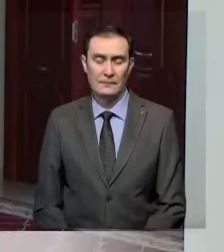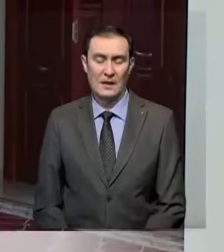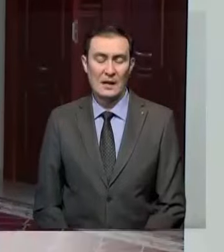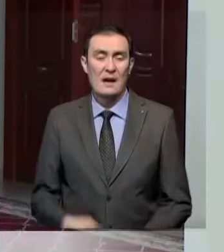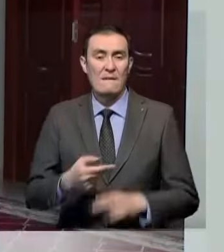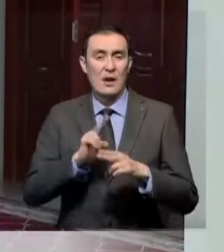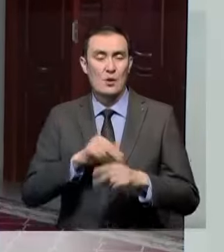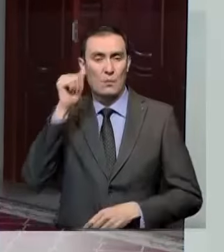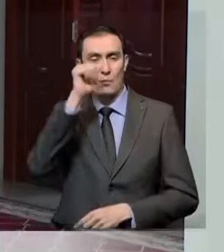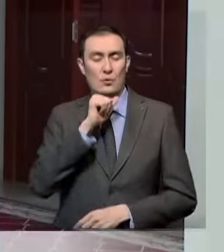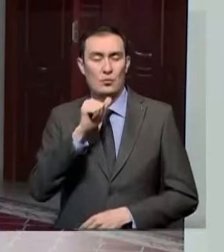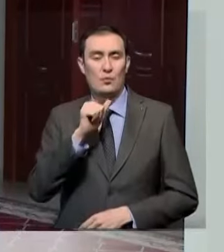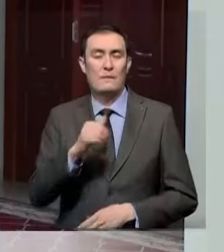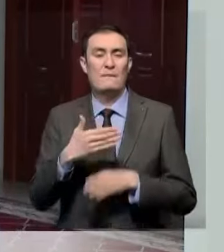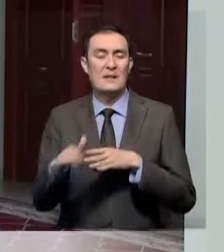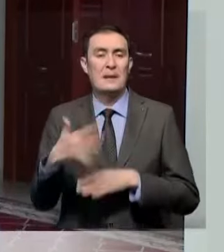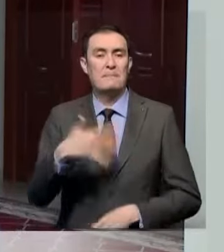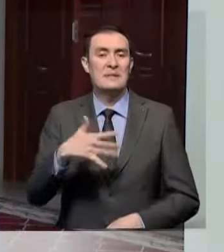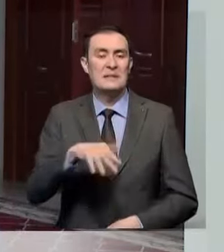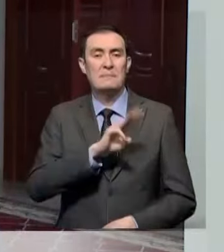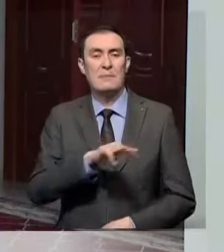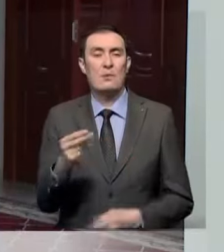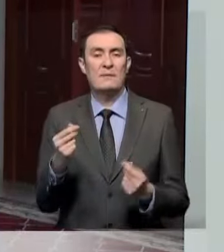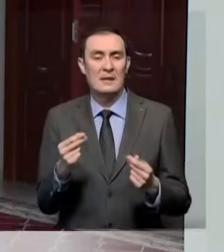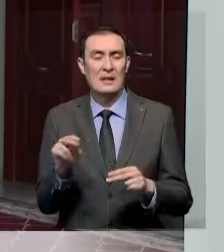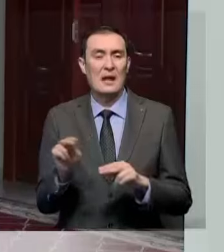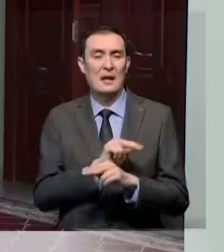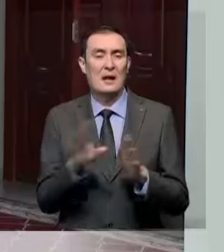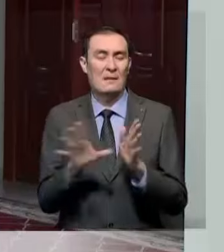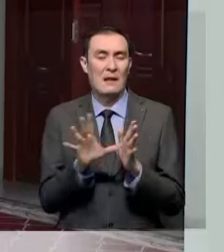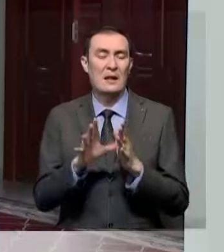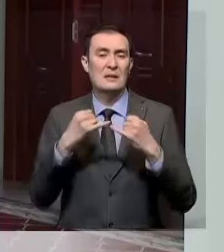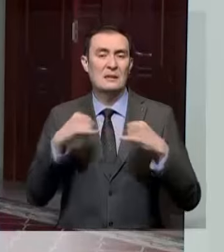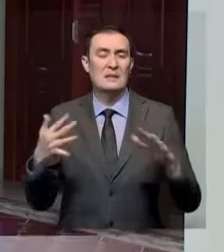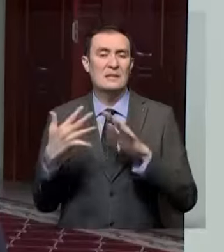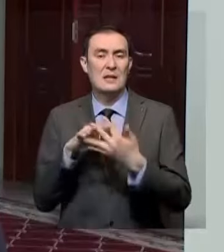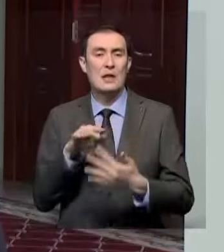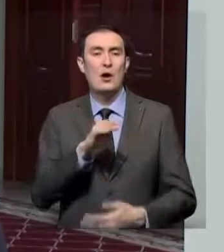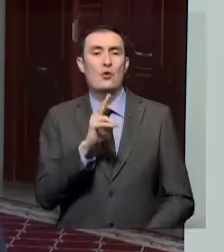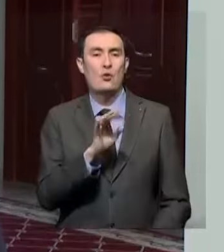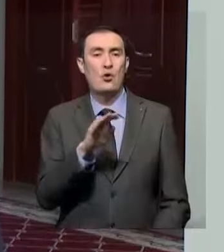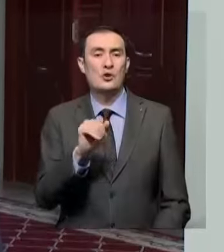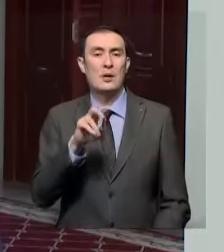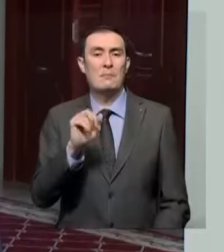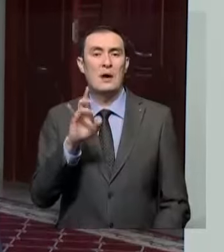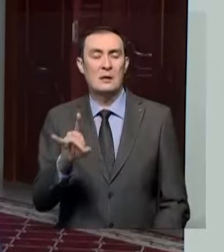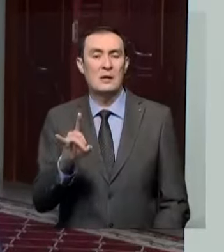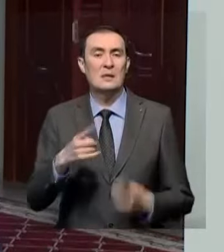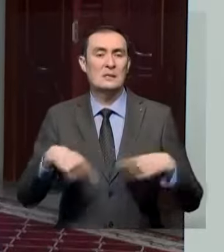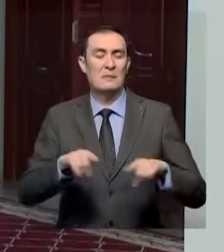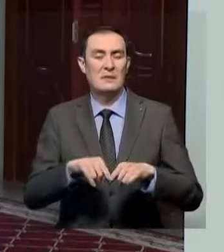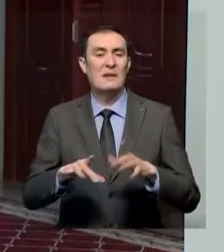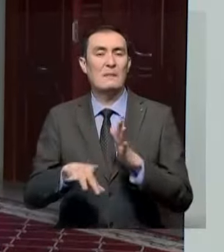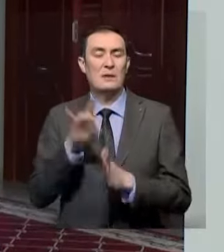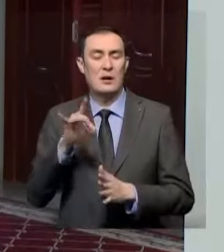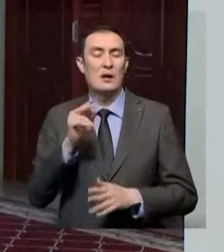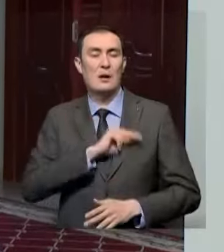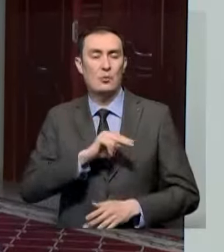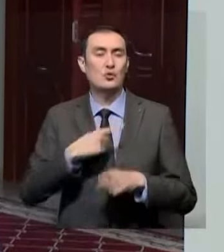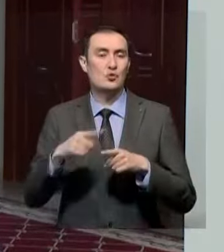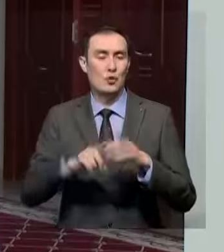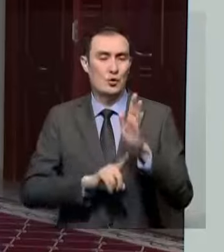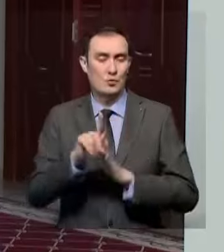В этом году выделено 50 миллионов тенге на реконструкцию электросетей села Кожабак, и подрядчик определен. Работы вскоре